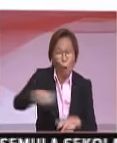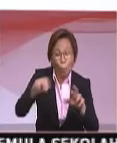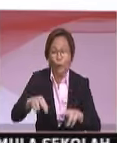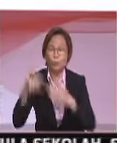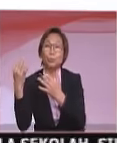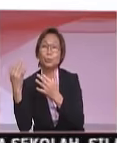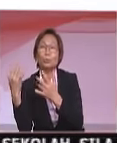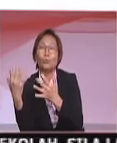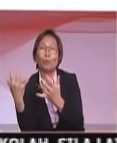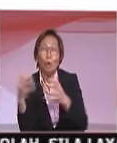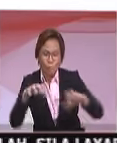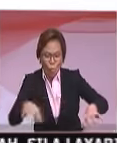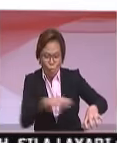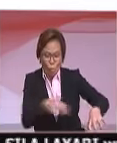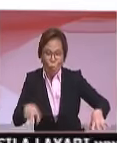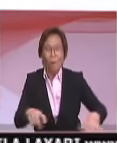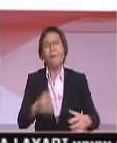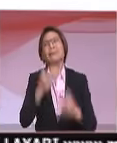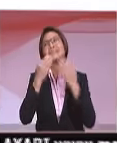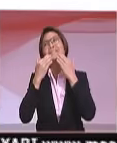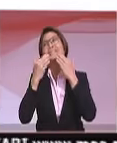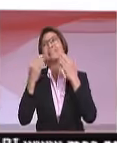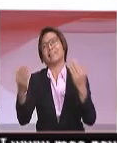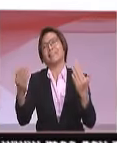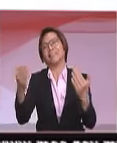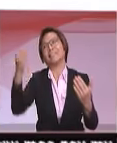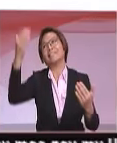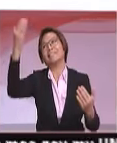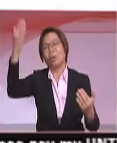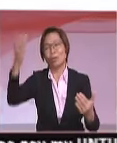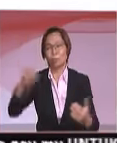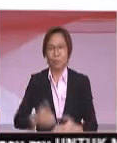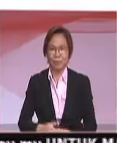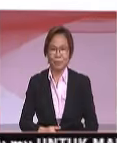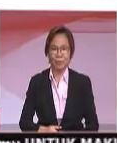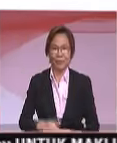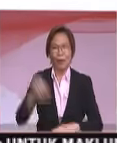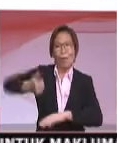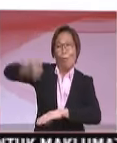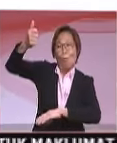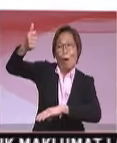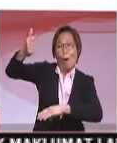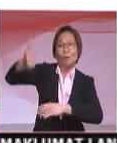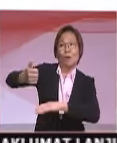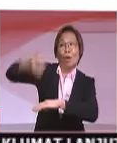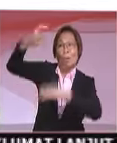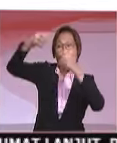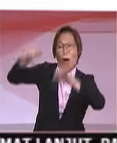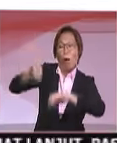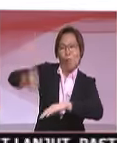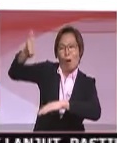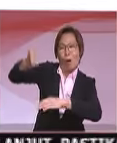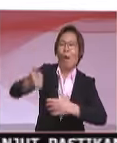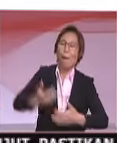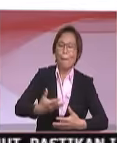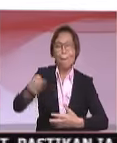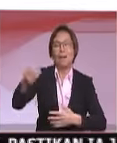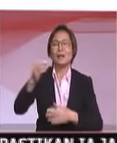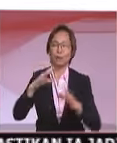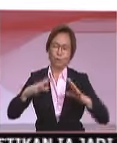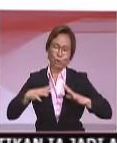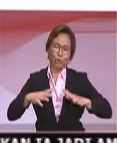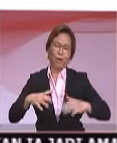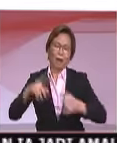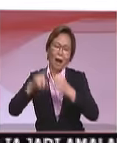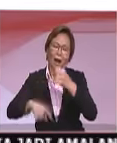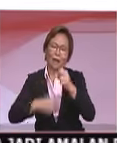kalau pelepas daripada saya punya pihak atasan, kita saya akan balik cuti pasal saya pun dah lama daripada awal tahun saya tak balik. Mak